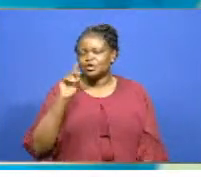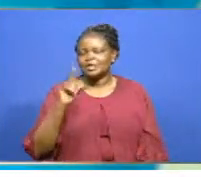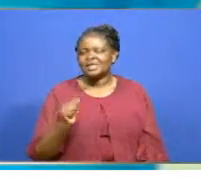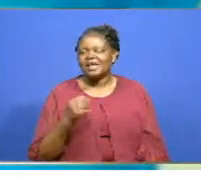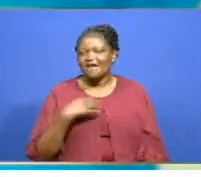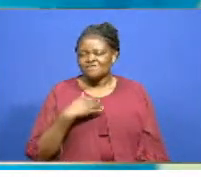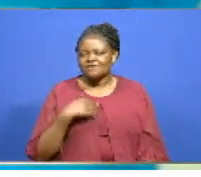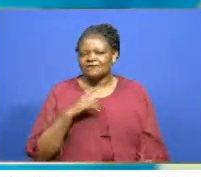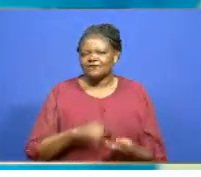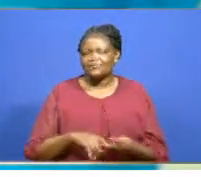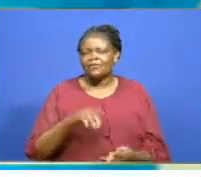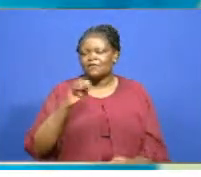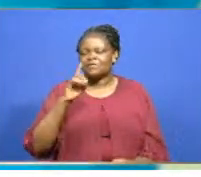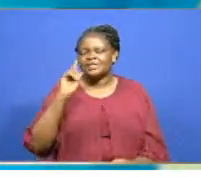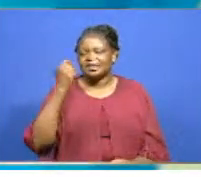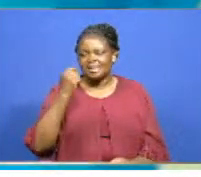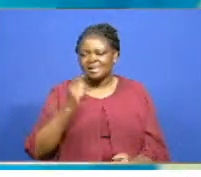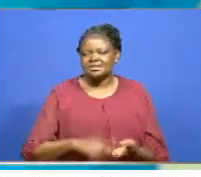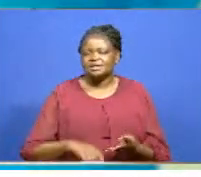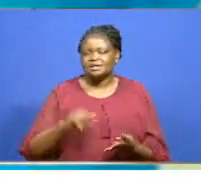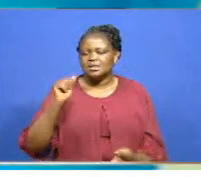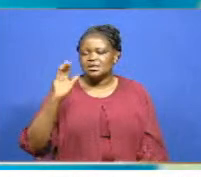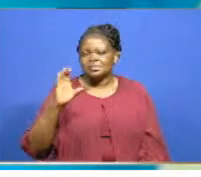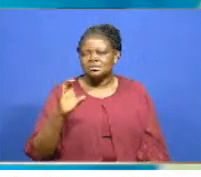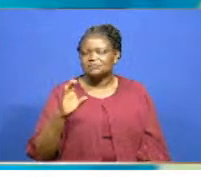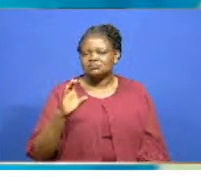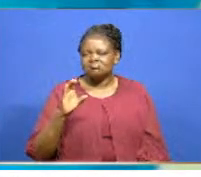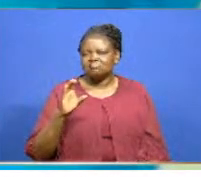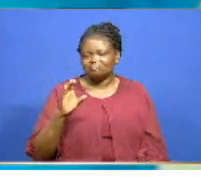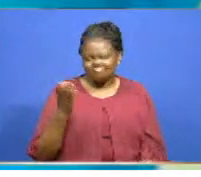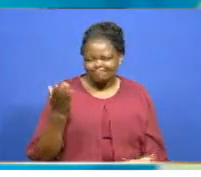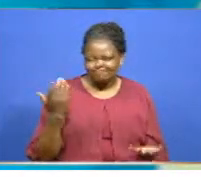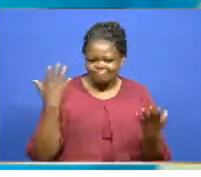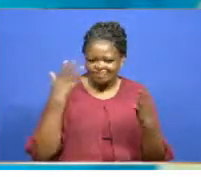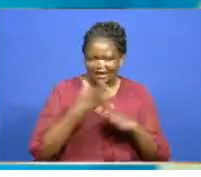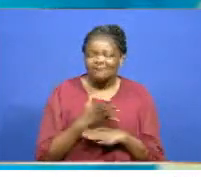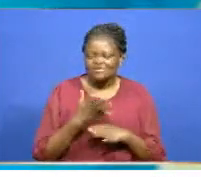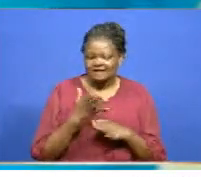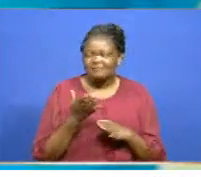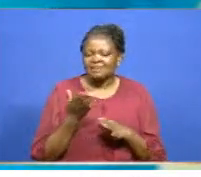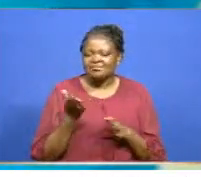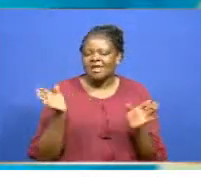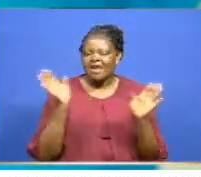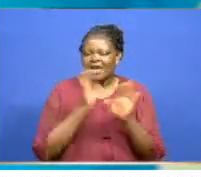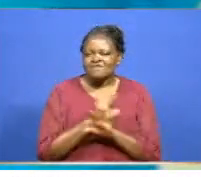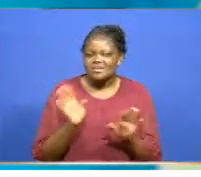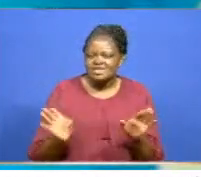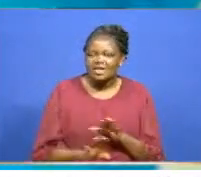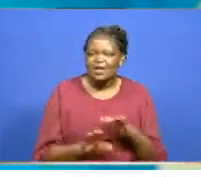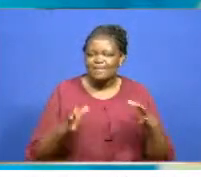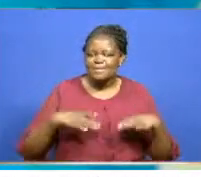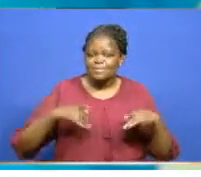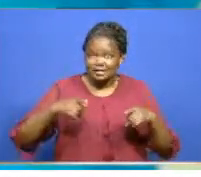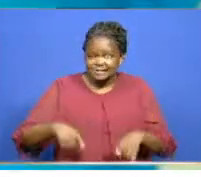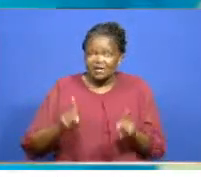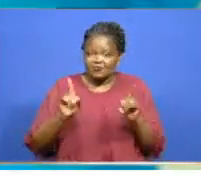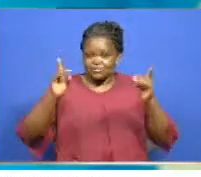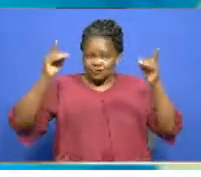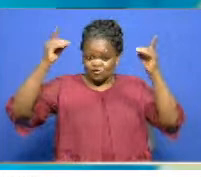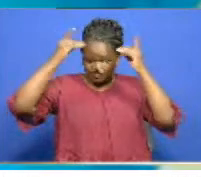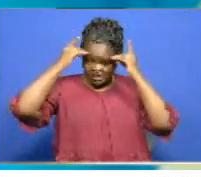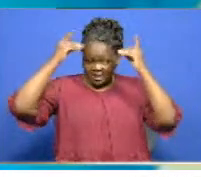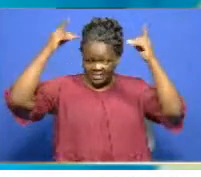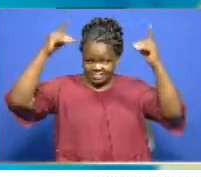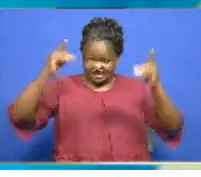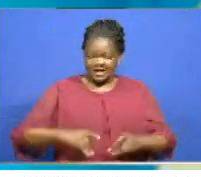Kenya wako, ANC wako. So after all is said and done, ni wananchi wa Kabuchai na Matungu